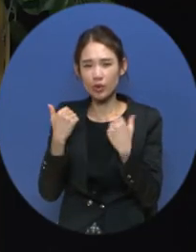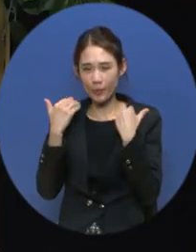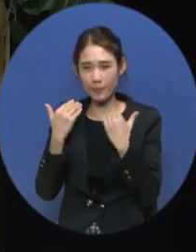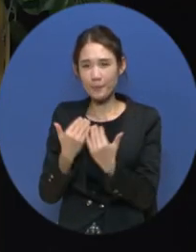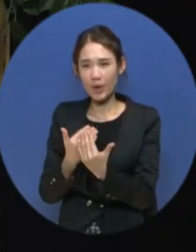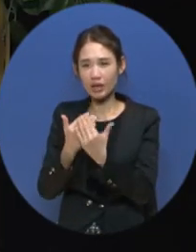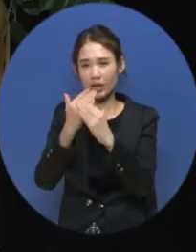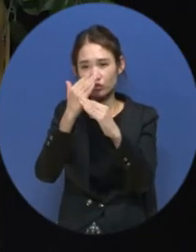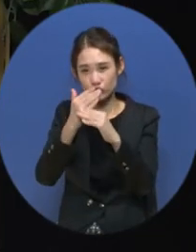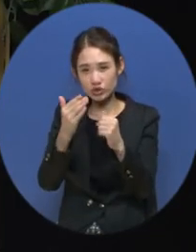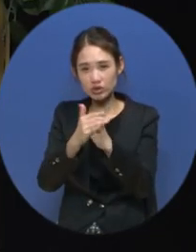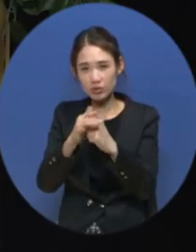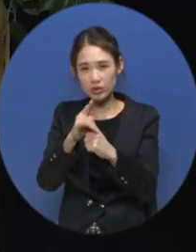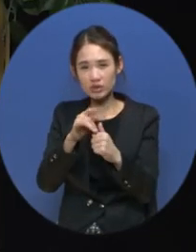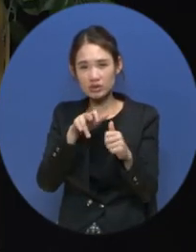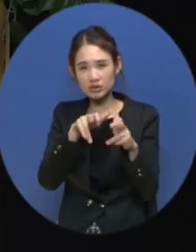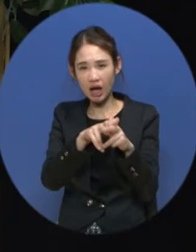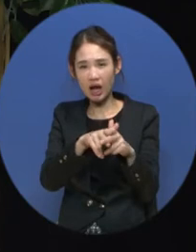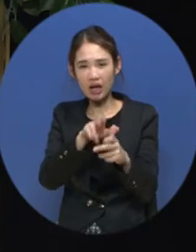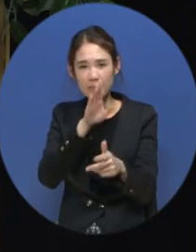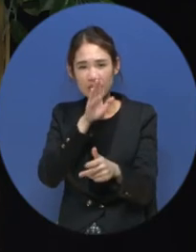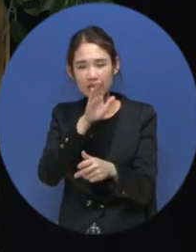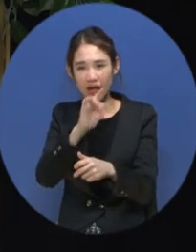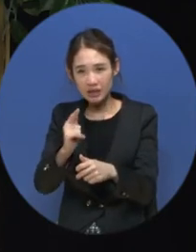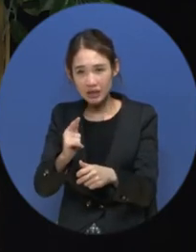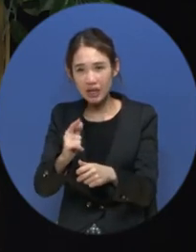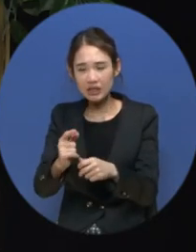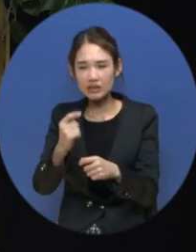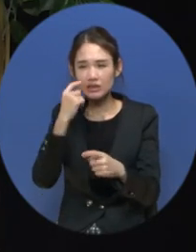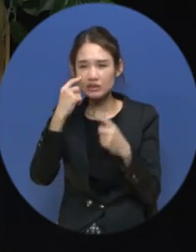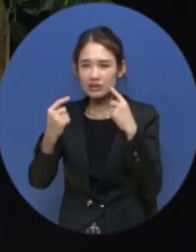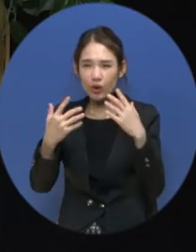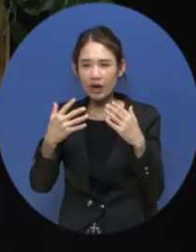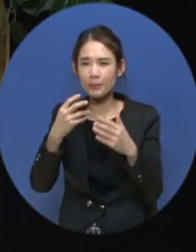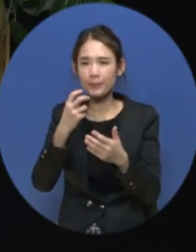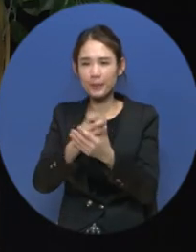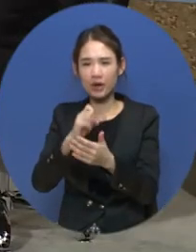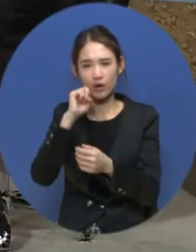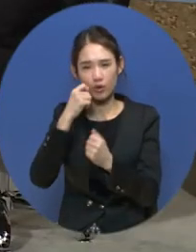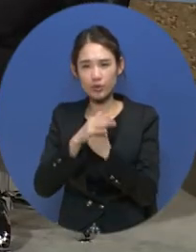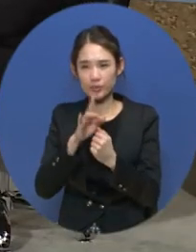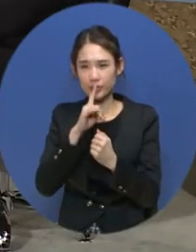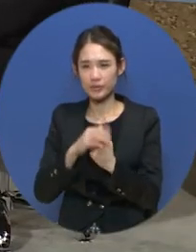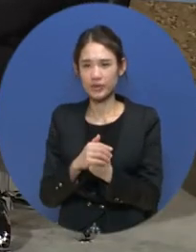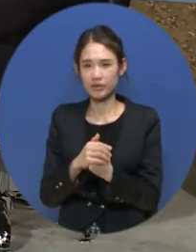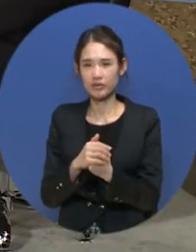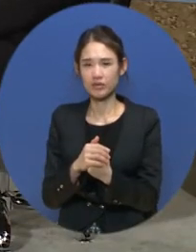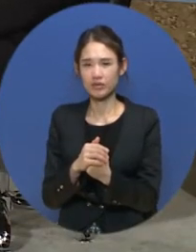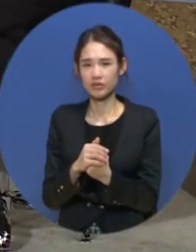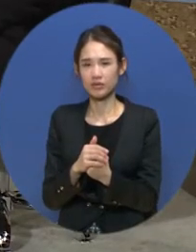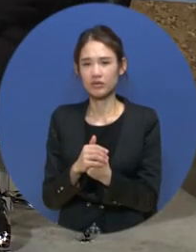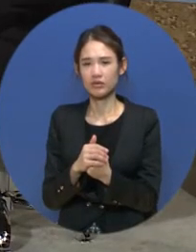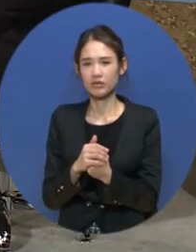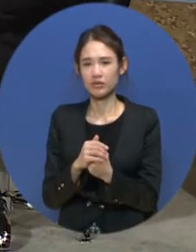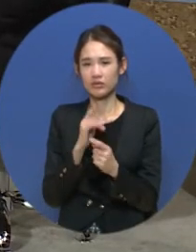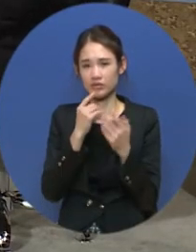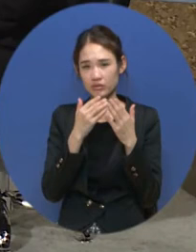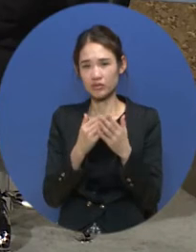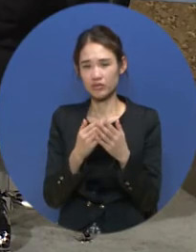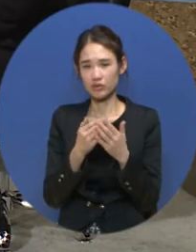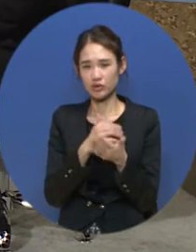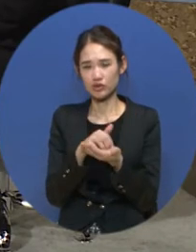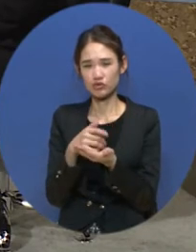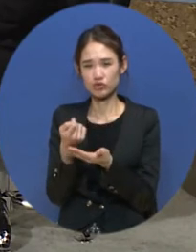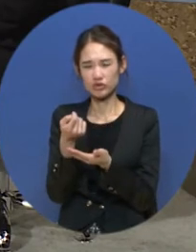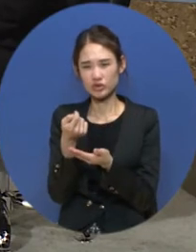있는 아이를 예. 장신은 장애아다 아니다 진단 내리기가 어렵다. 라는 거죠. 네. 네. 그런 이제 말씀하신 것처럼 워낙에